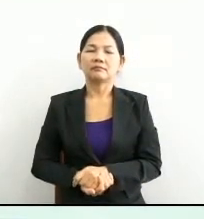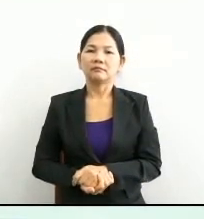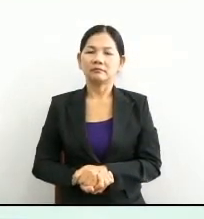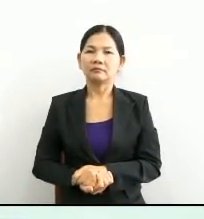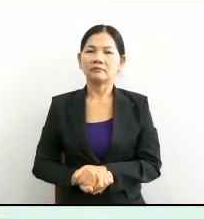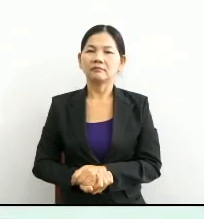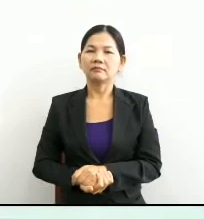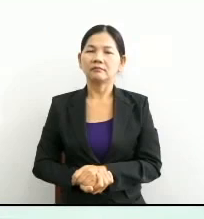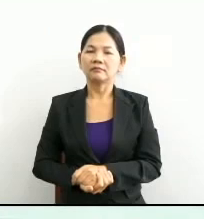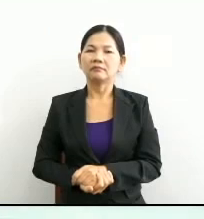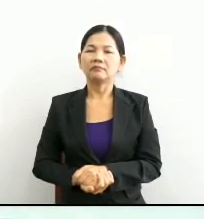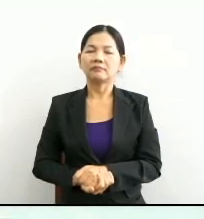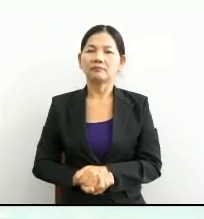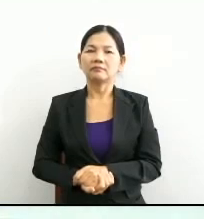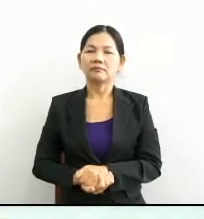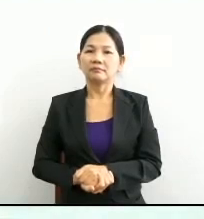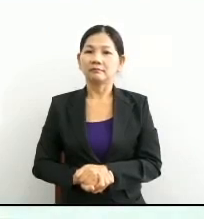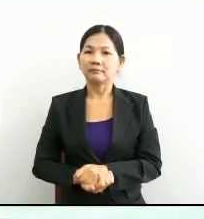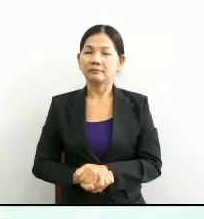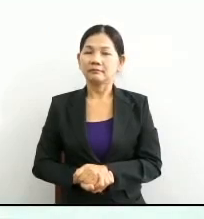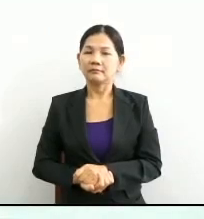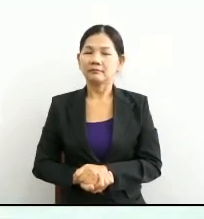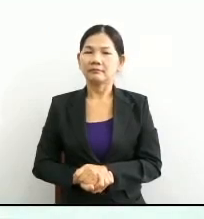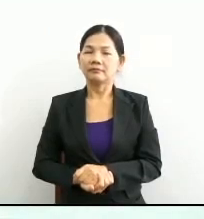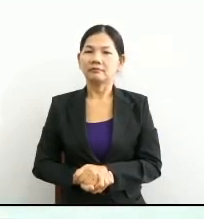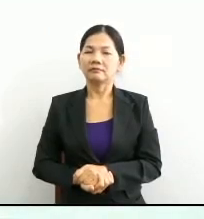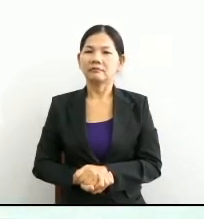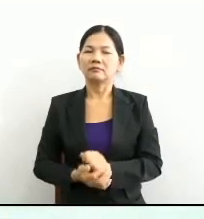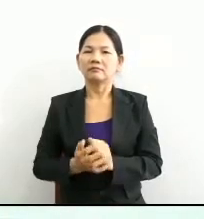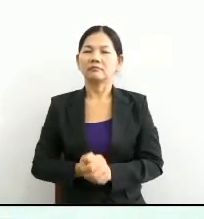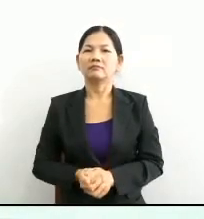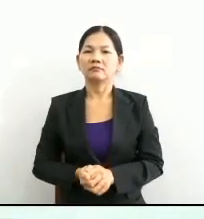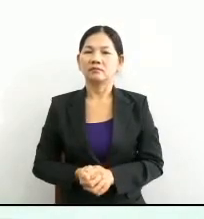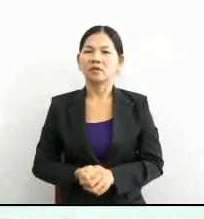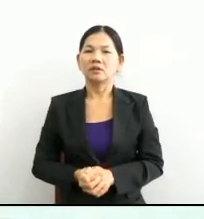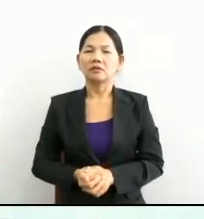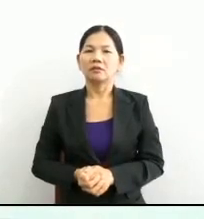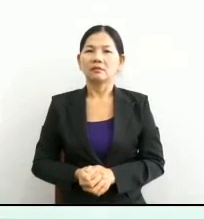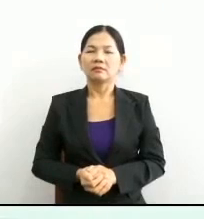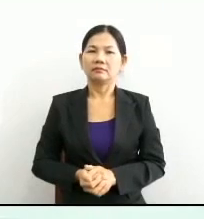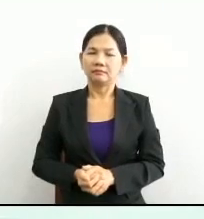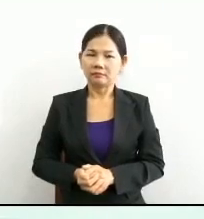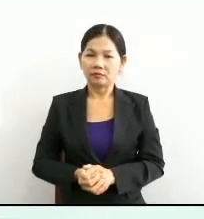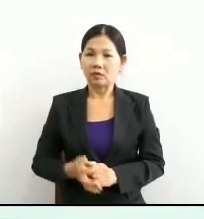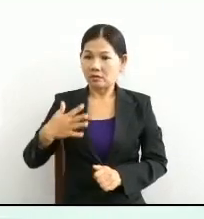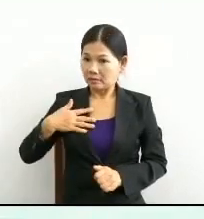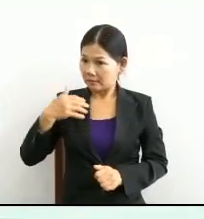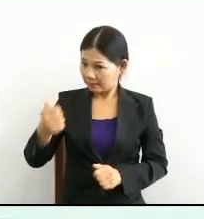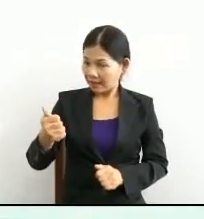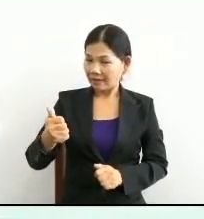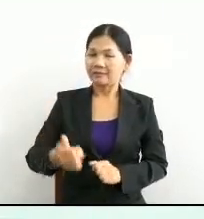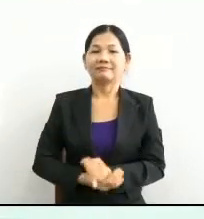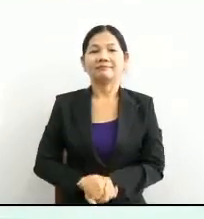cái này mình miền rốt con sọc sọc bài vậy con cha cứ sẽ cái đấy sọc sọc bài bởi dương năng ai cái này dương ạ miền rốt cứ dương sọc sọc